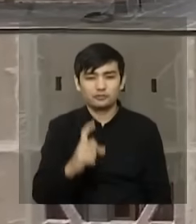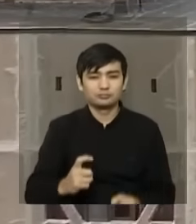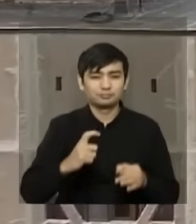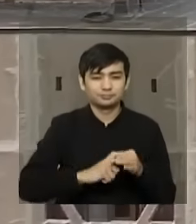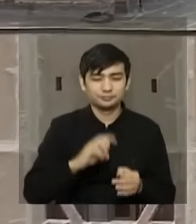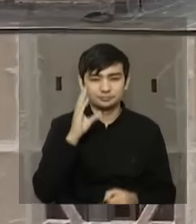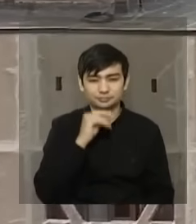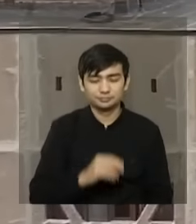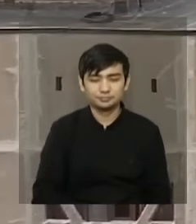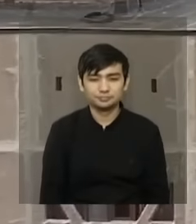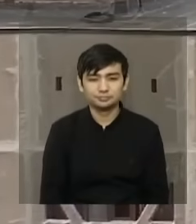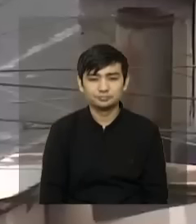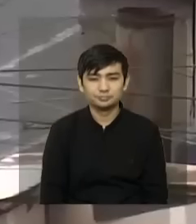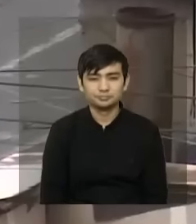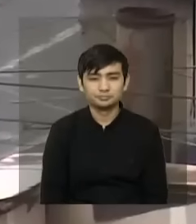болады?